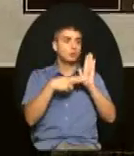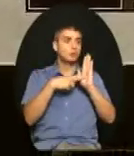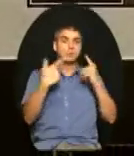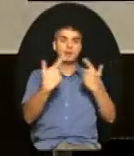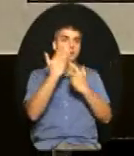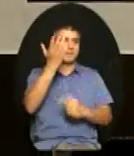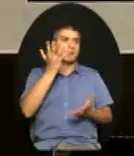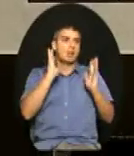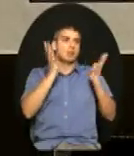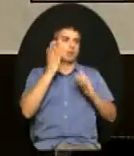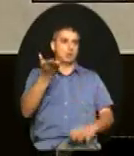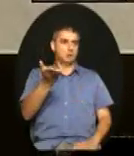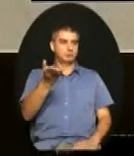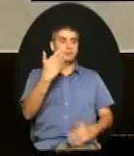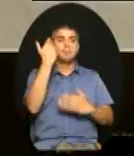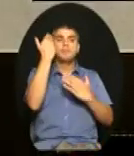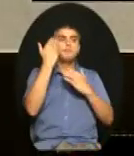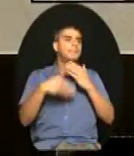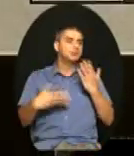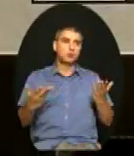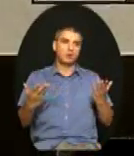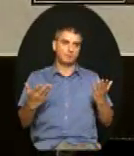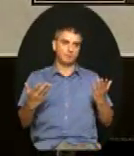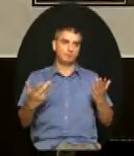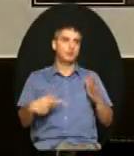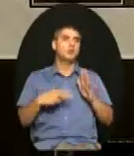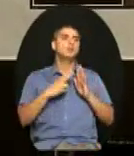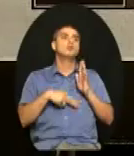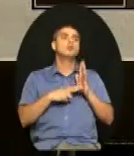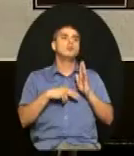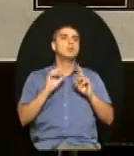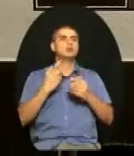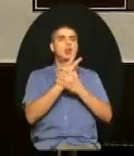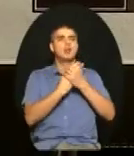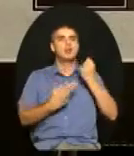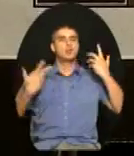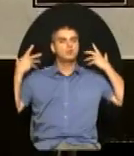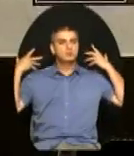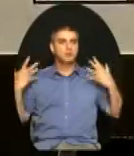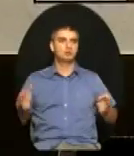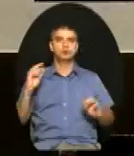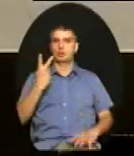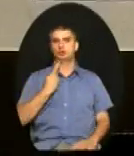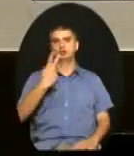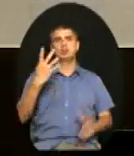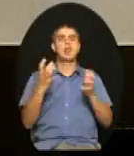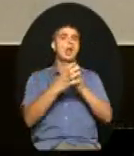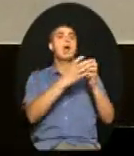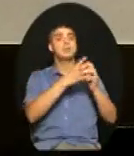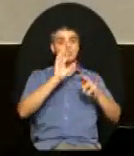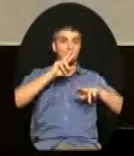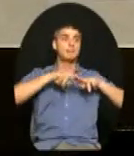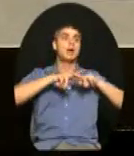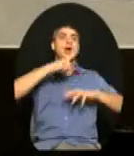משדה הקרב האומלל הזה היא בסופו של דבר תמונה של תבוסה עמוקה של שני עמים שגם